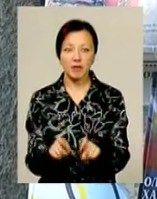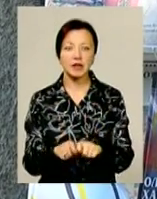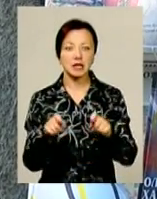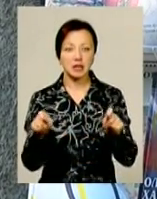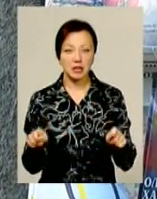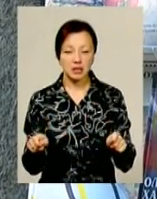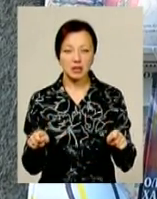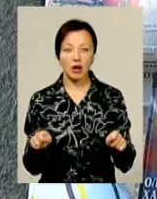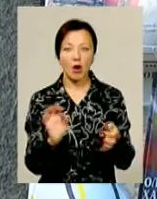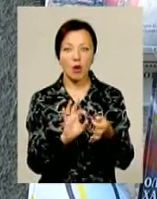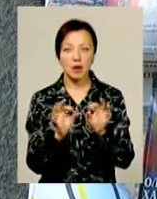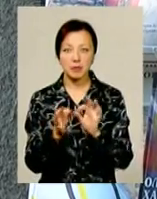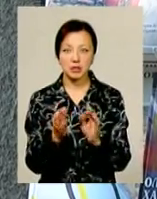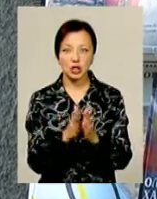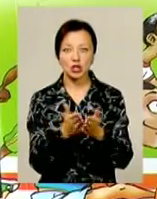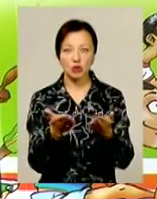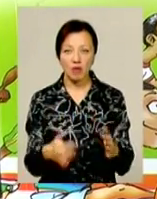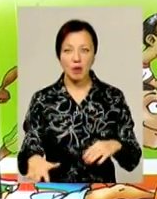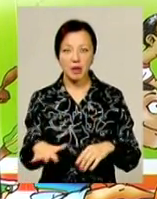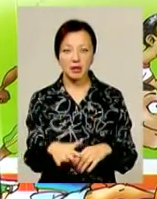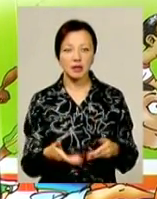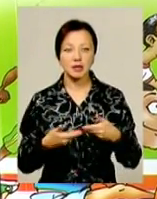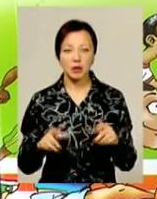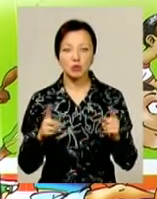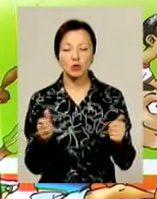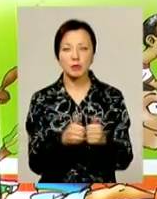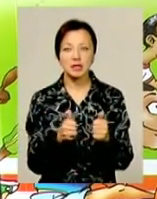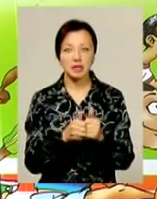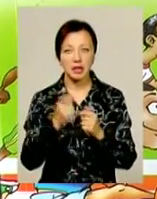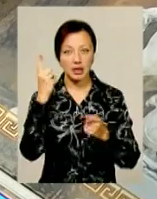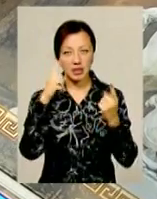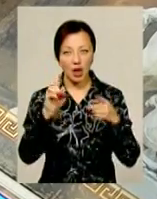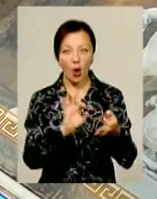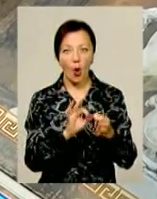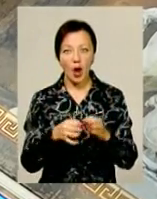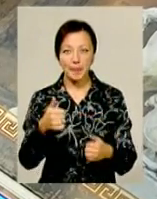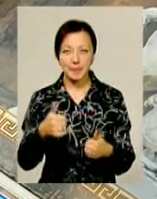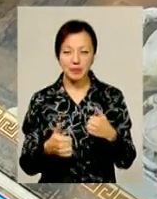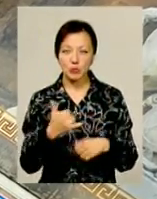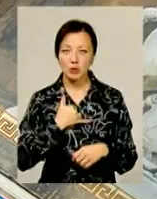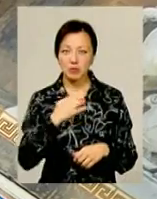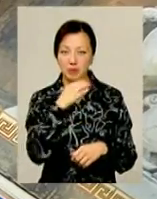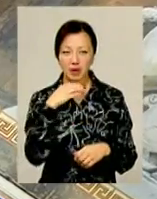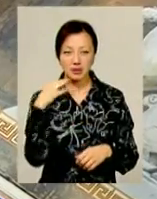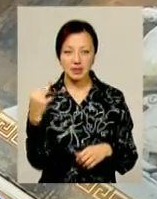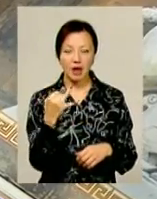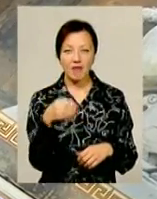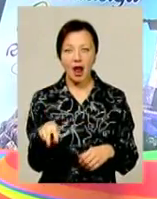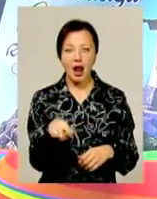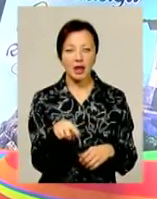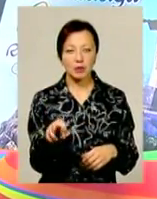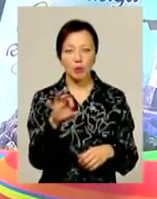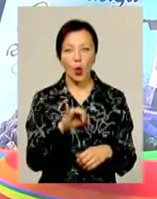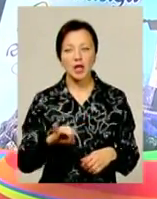відкрили Олімпійський книжковий майданчик. Нам дуже близькі ідеї олімпізму, і у нас дуже багато цікавої літератури